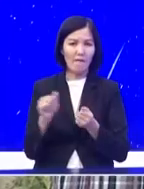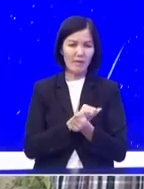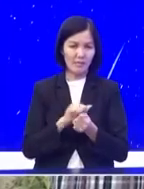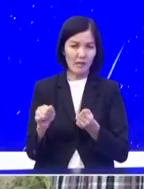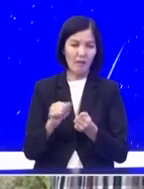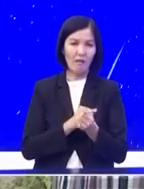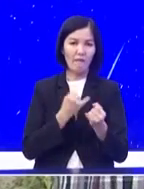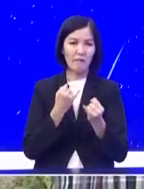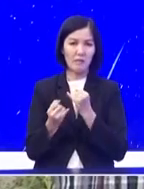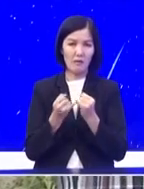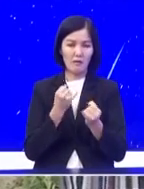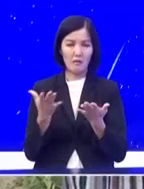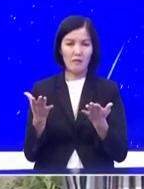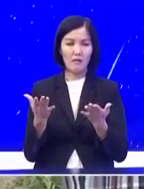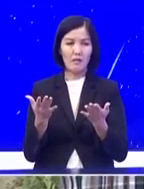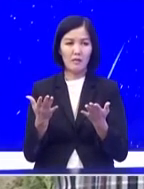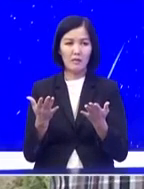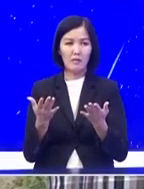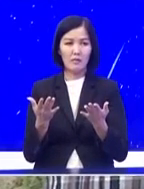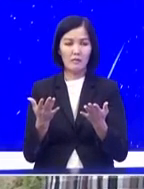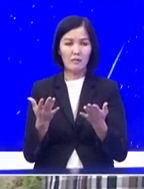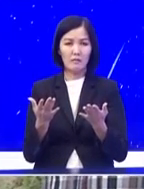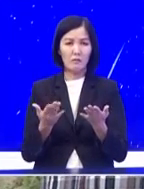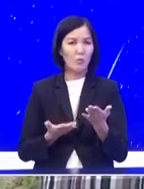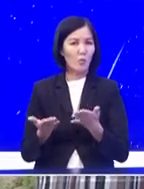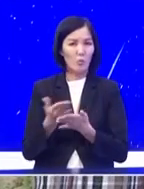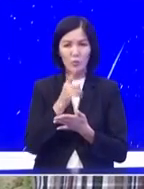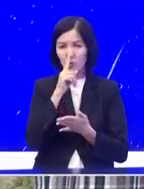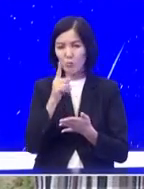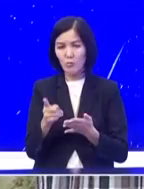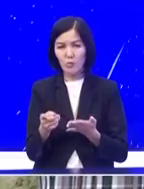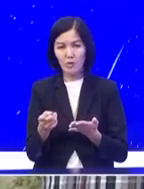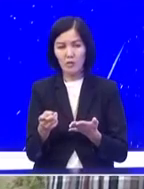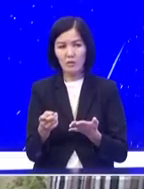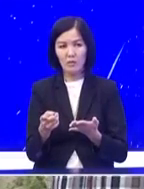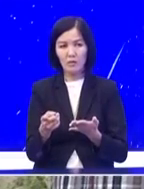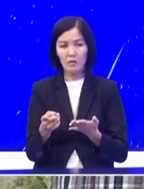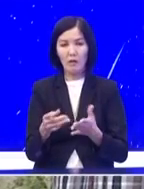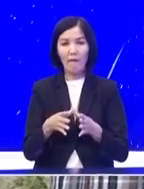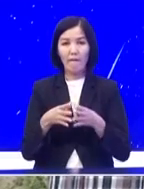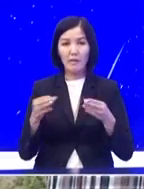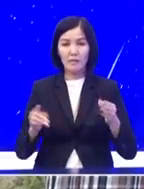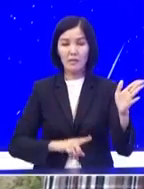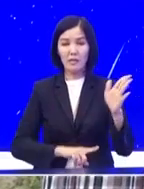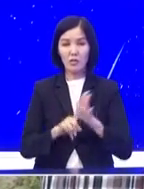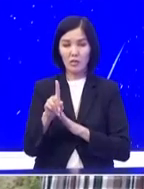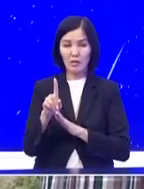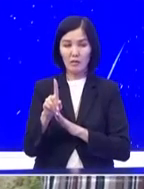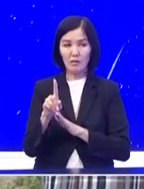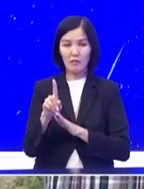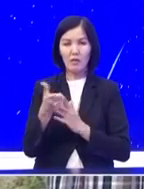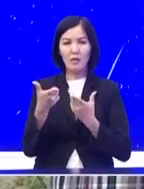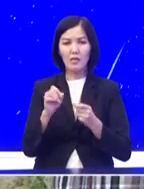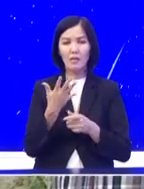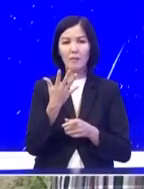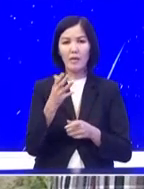свеклу вся высохла. И, ну, с самой весны начиная, где-то